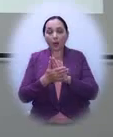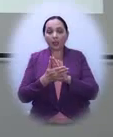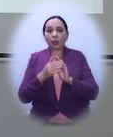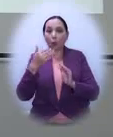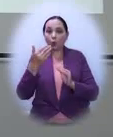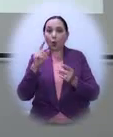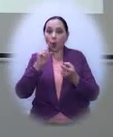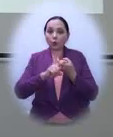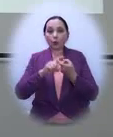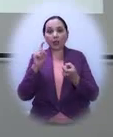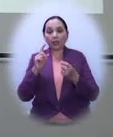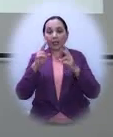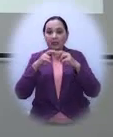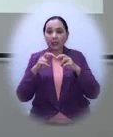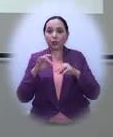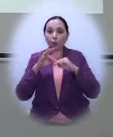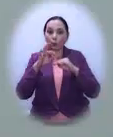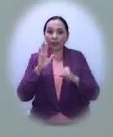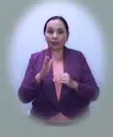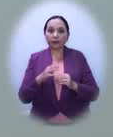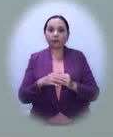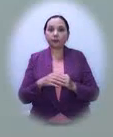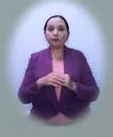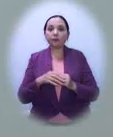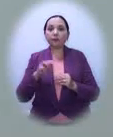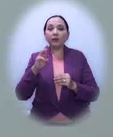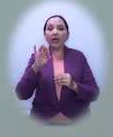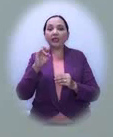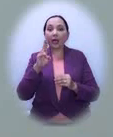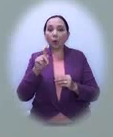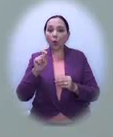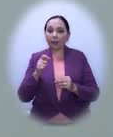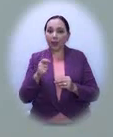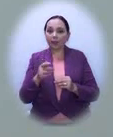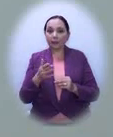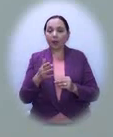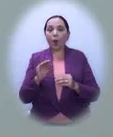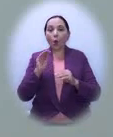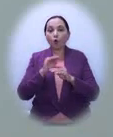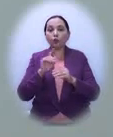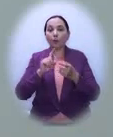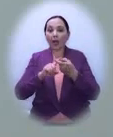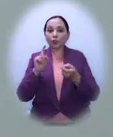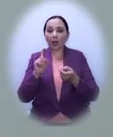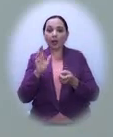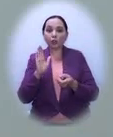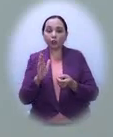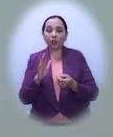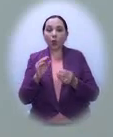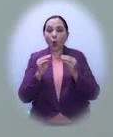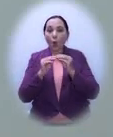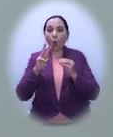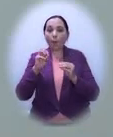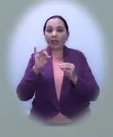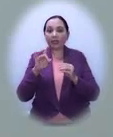uni qo'shib ajralishi tekshirib o'tiladi. Tarmoq kaliti qo'shib ajralishi 10